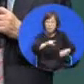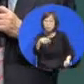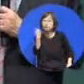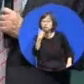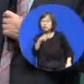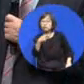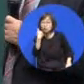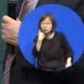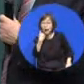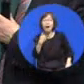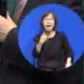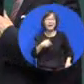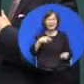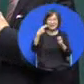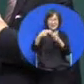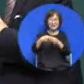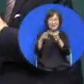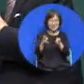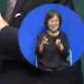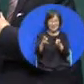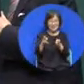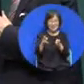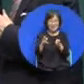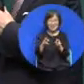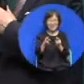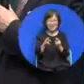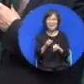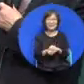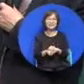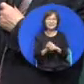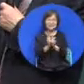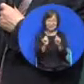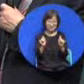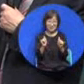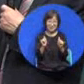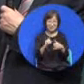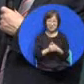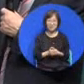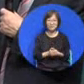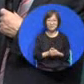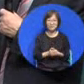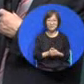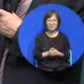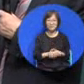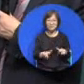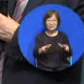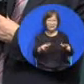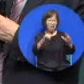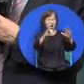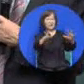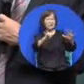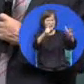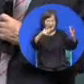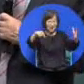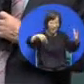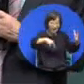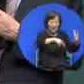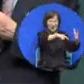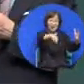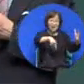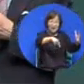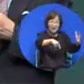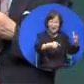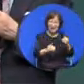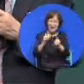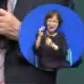college campuses, all the ones that are doing evangelism are our remnant college students. 이 세상 속에서 말이죠, 그 어려움 속에서 말씀